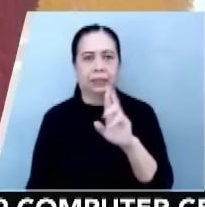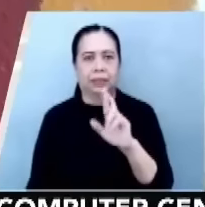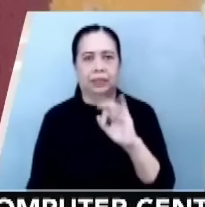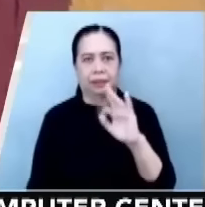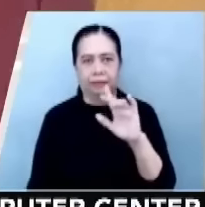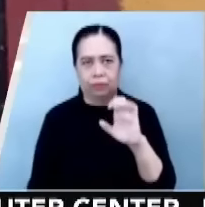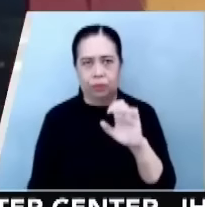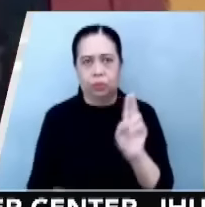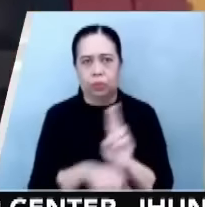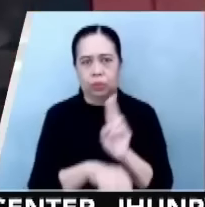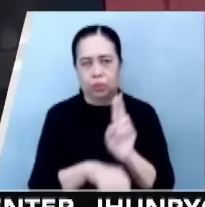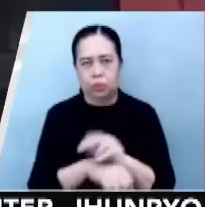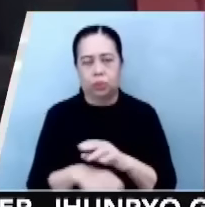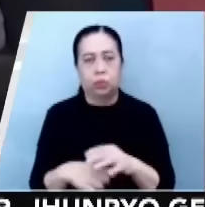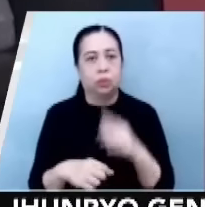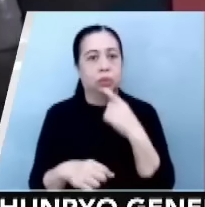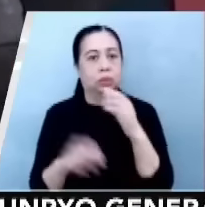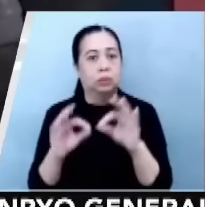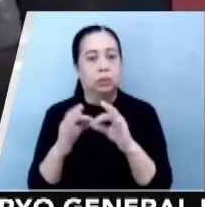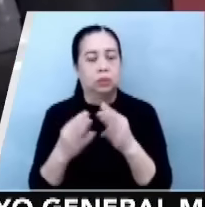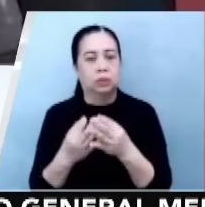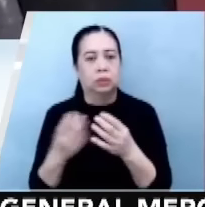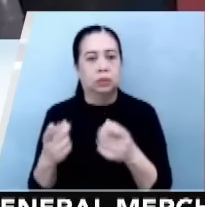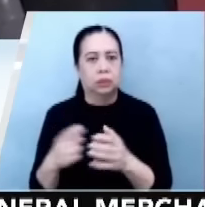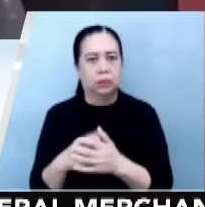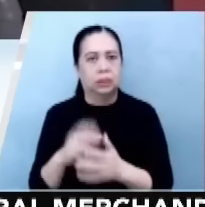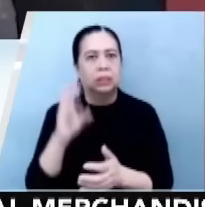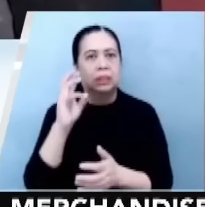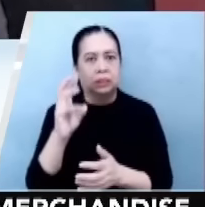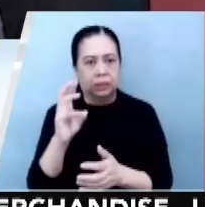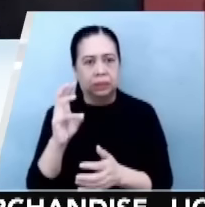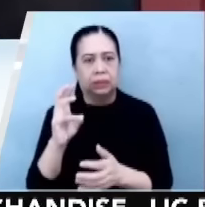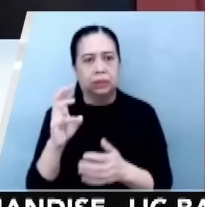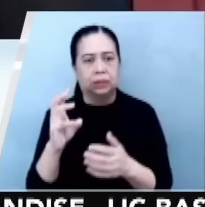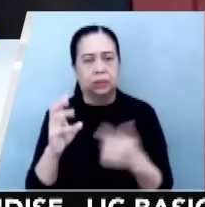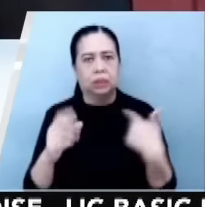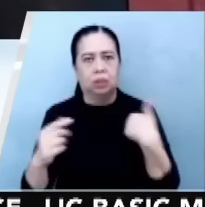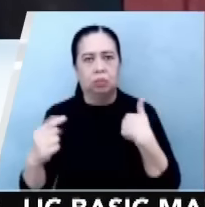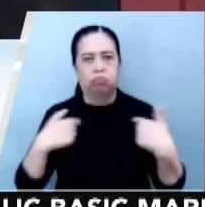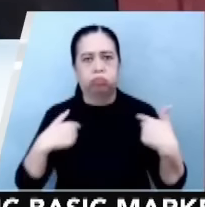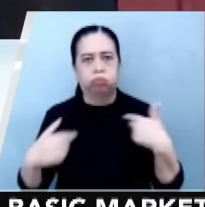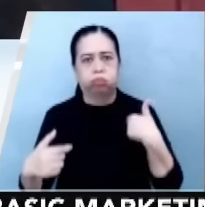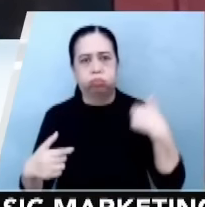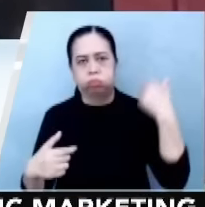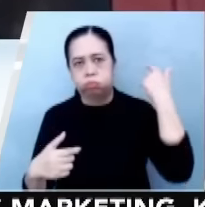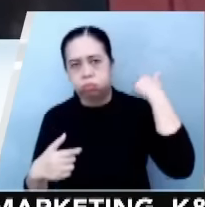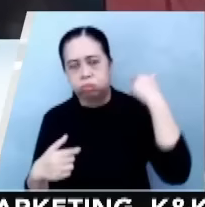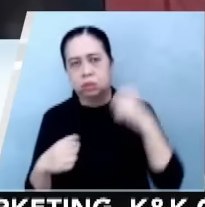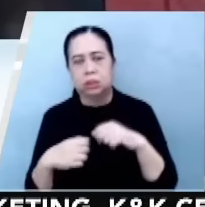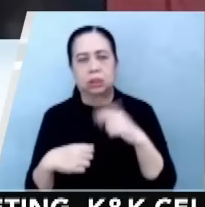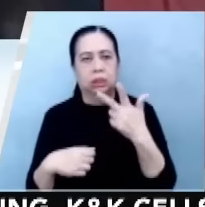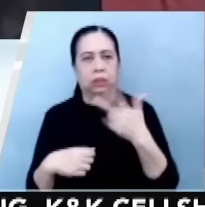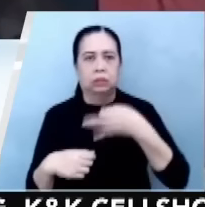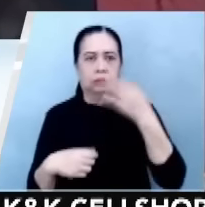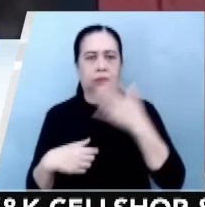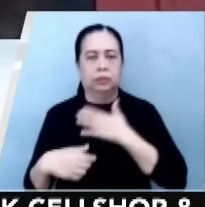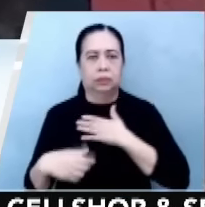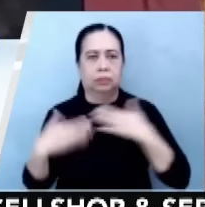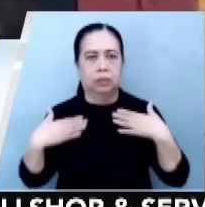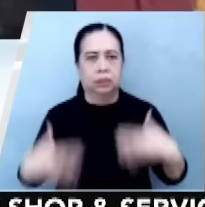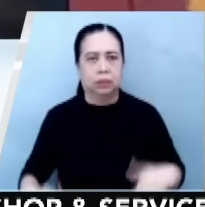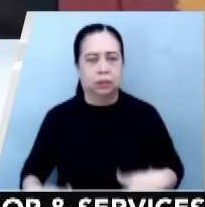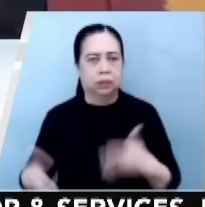Sabi ng pamilya ng biktima, 6 na tama ng bala ang tinamo niya sa likod, 3 naman sa harap. Dinala pa siya sa